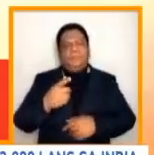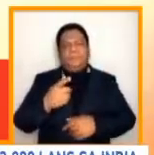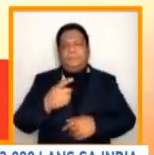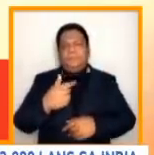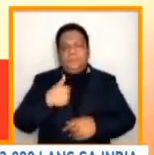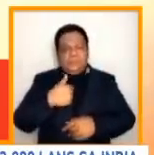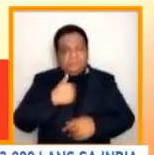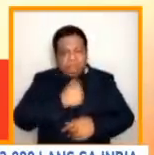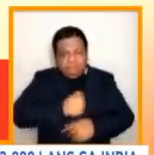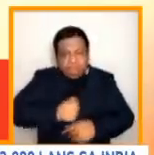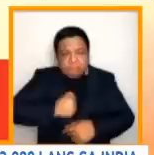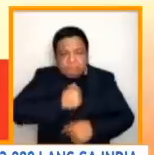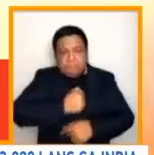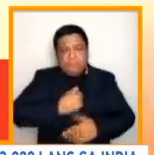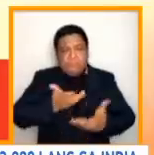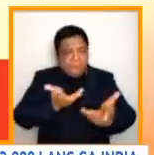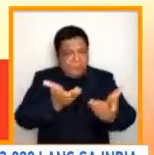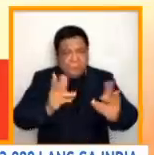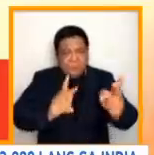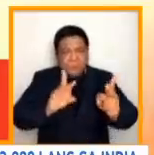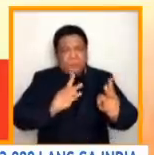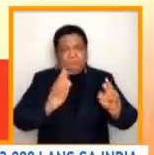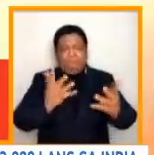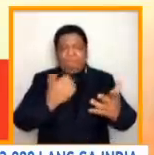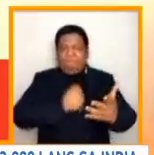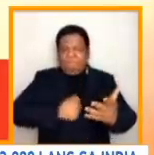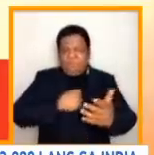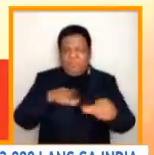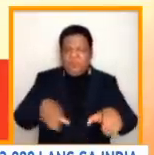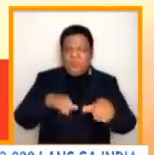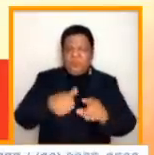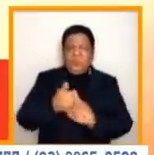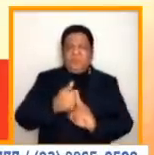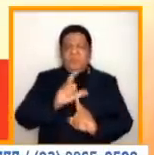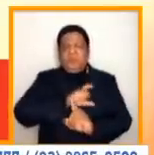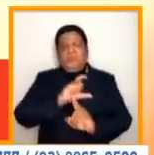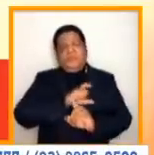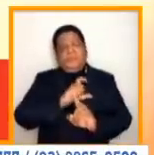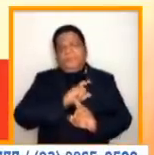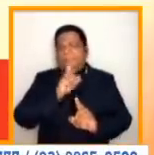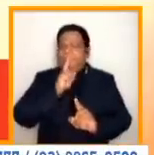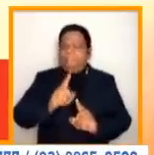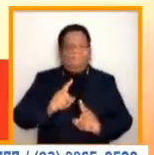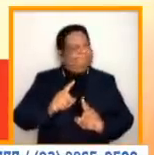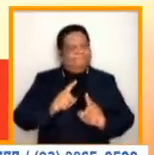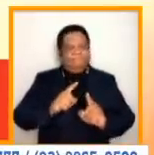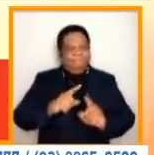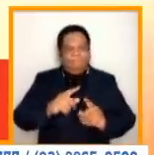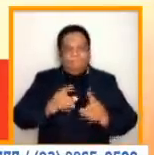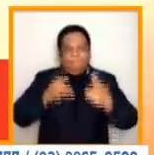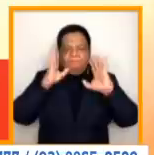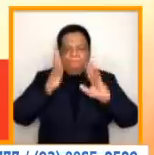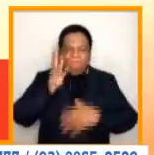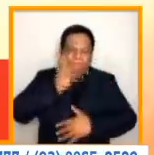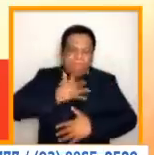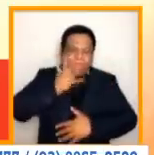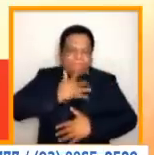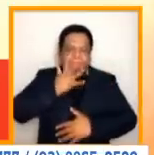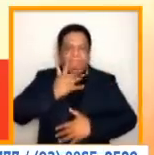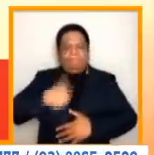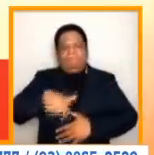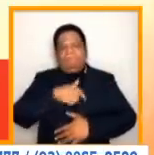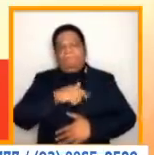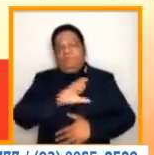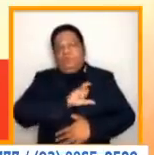kababayan sa actuation na ginawa ng pulis na ito. Ito'y talagang malaking dagok, malaking kahiyan sa aming organisasyon at sa aming